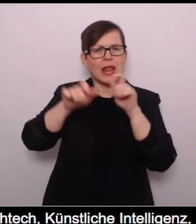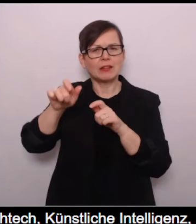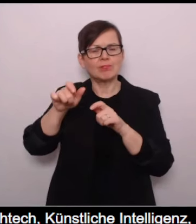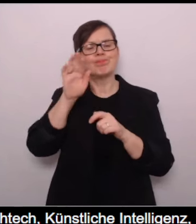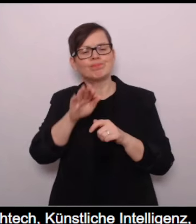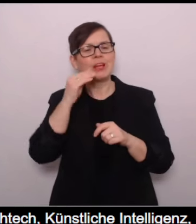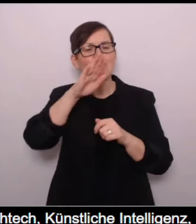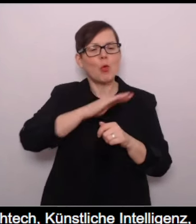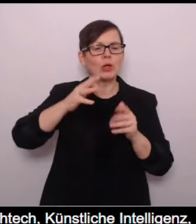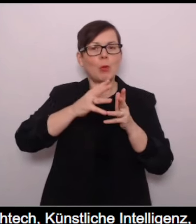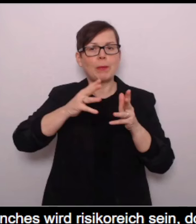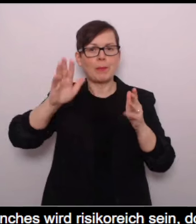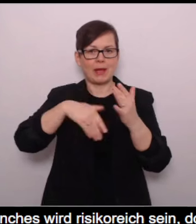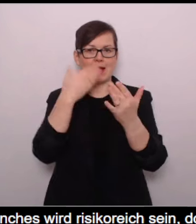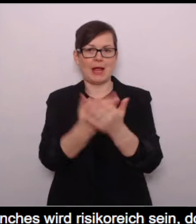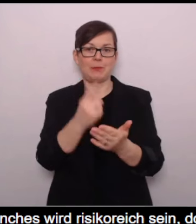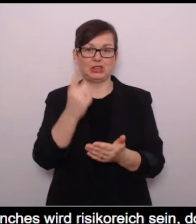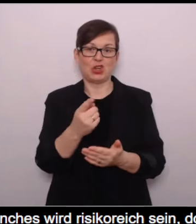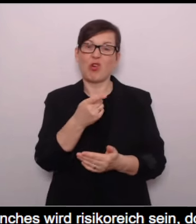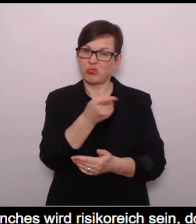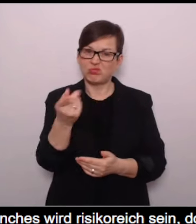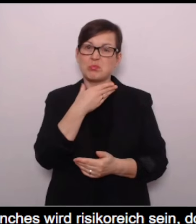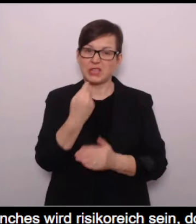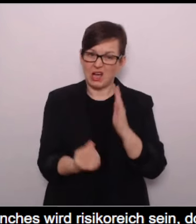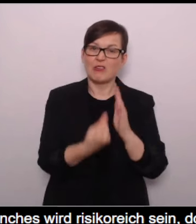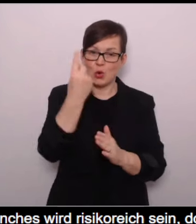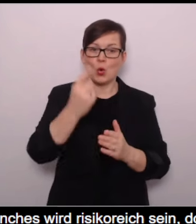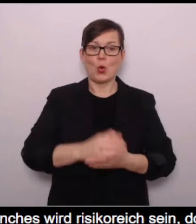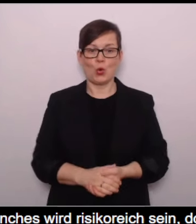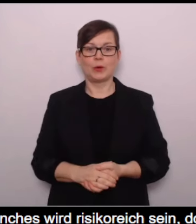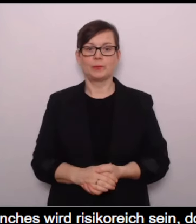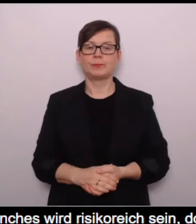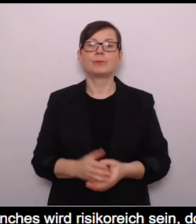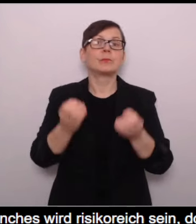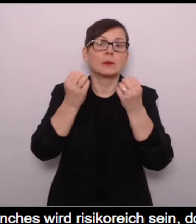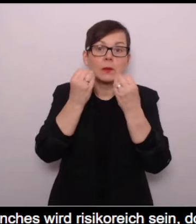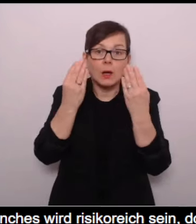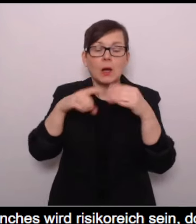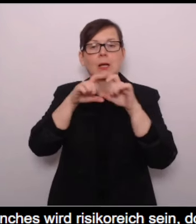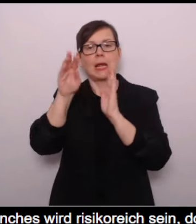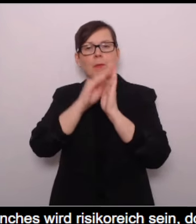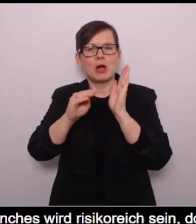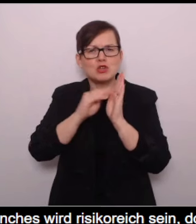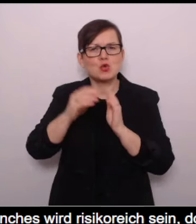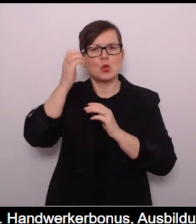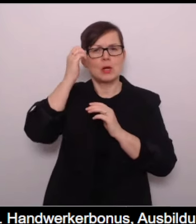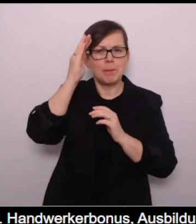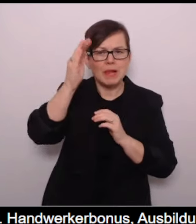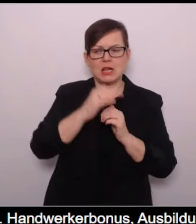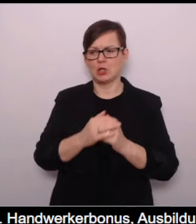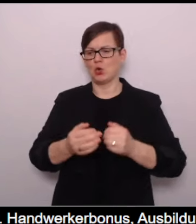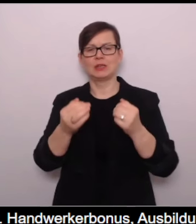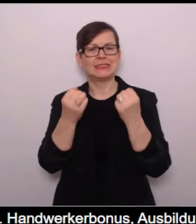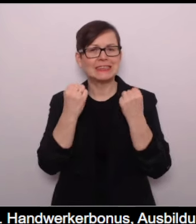des Kabinetts, des studentischen Wohnraums deutlich zu fördern und auszubauen, weil damit der größte Bedarf ist. Dann